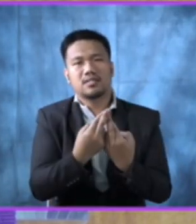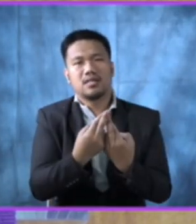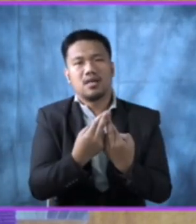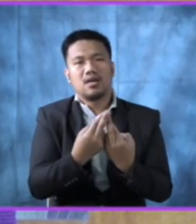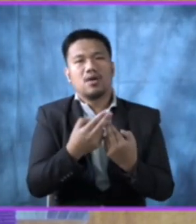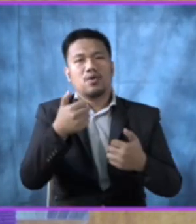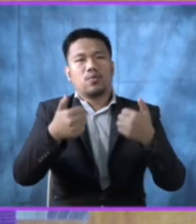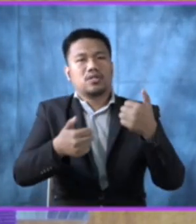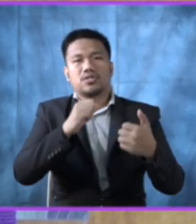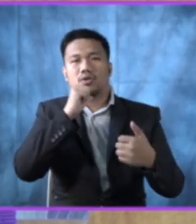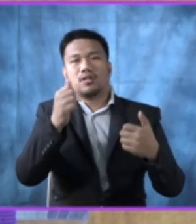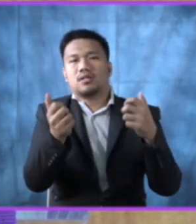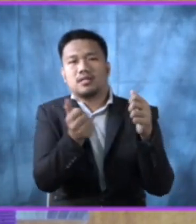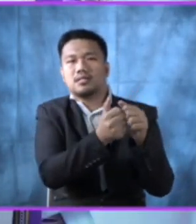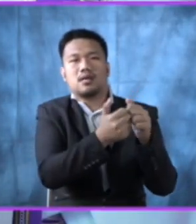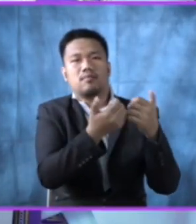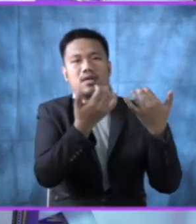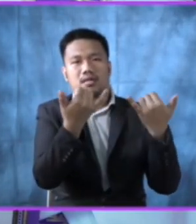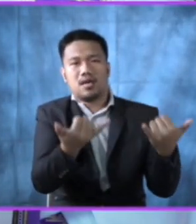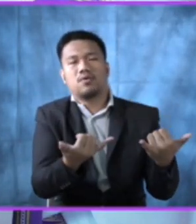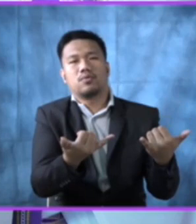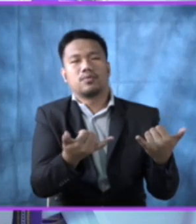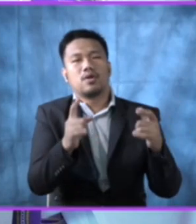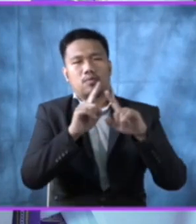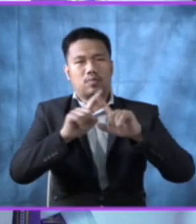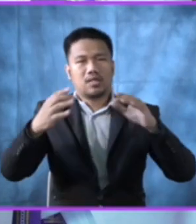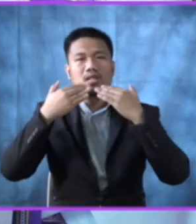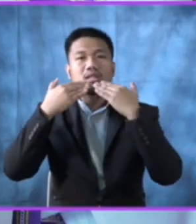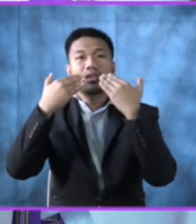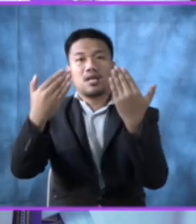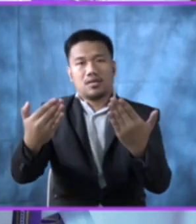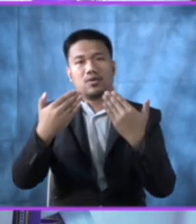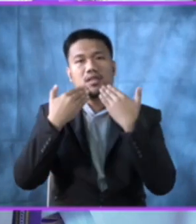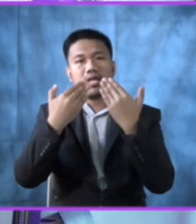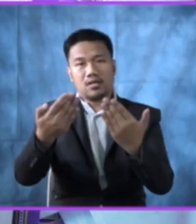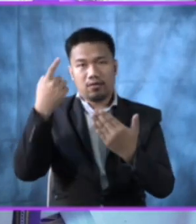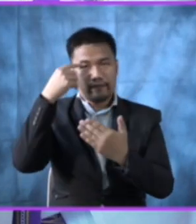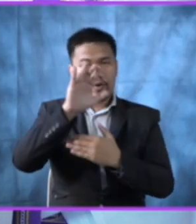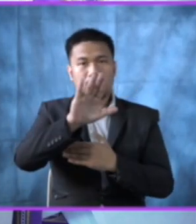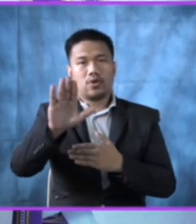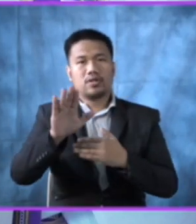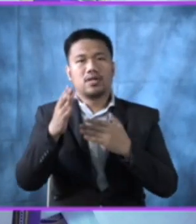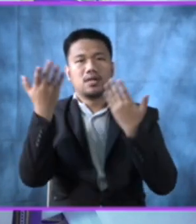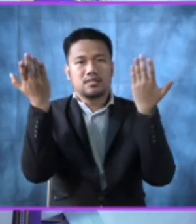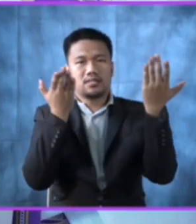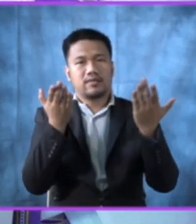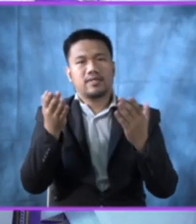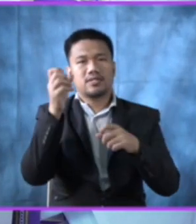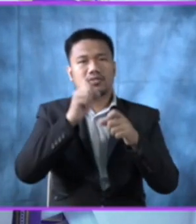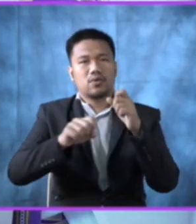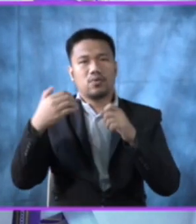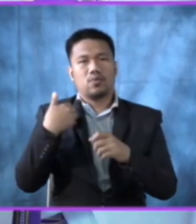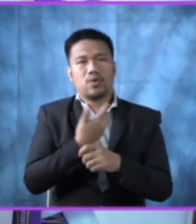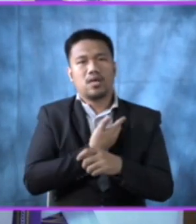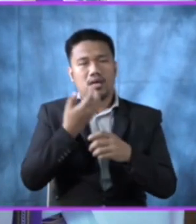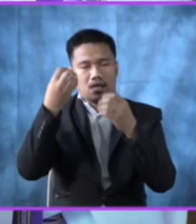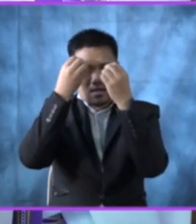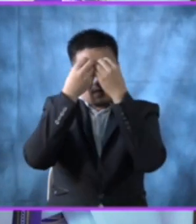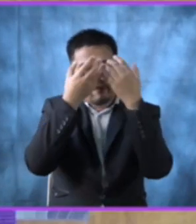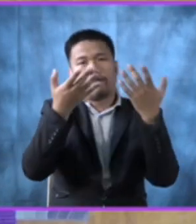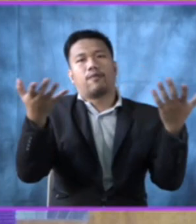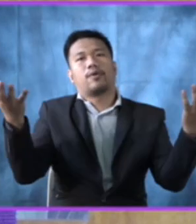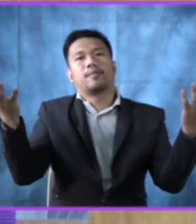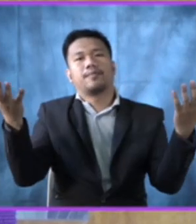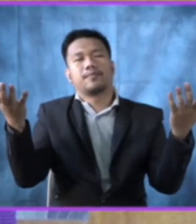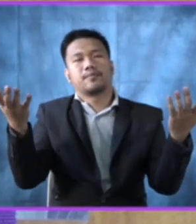Salamat po sa inyong paglilingkod. Dahil sa inyo, nalalaman po namin. Pero mga kapatid, kaya may media, kaya may